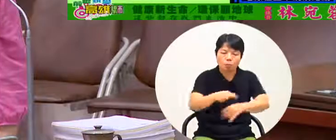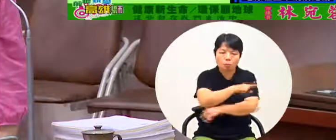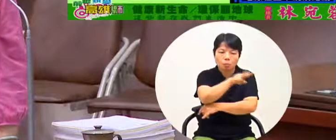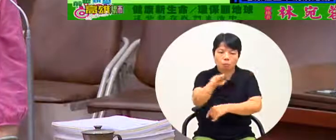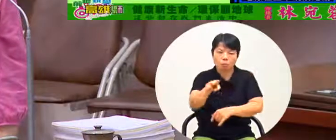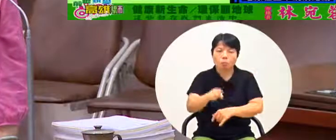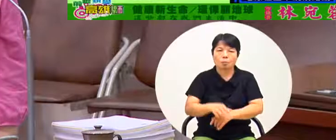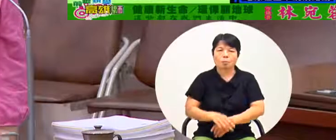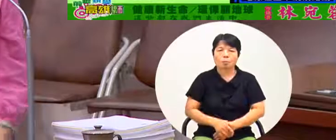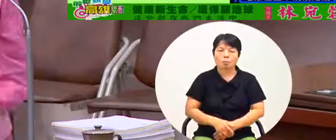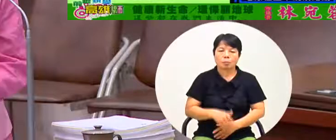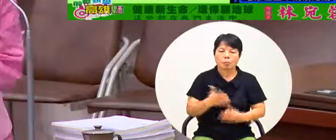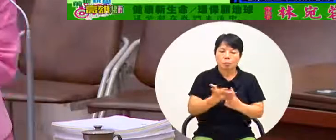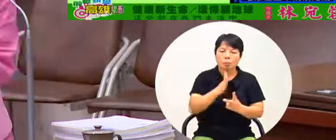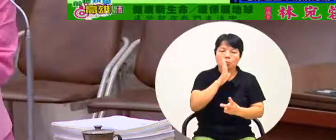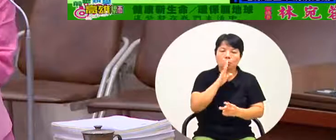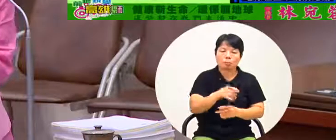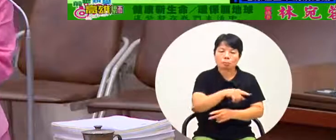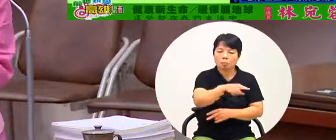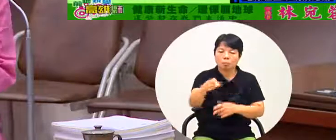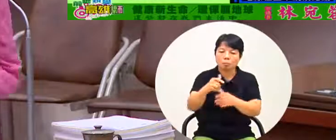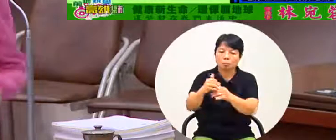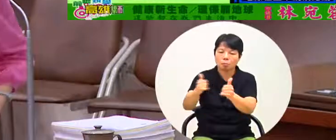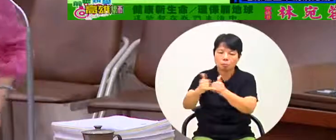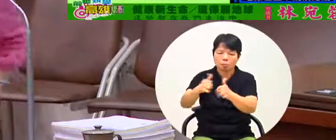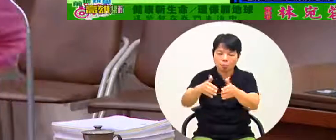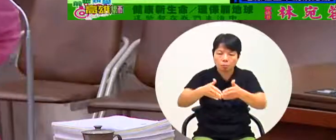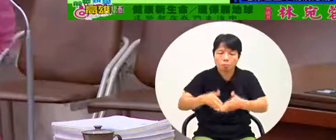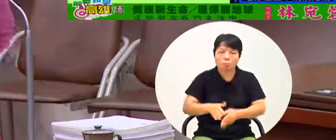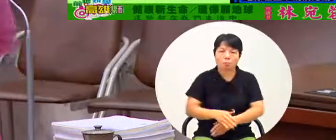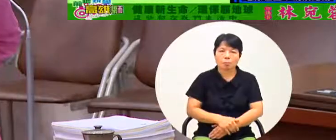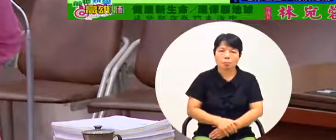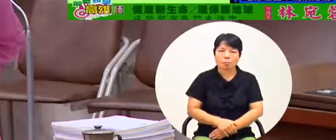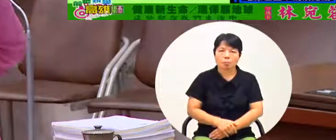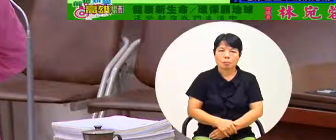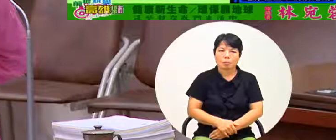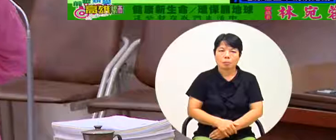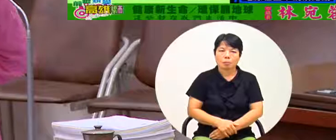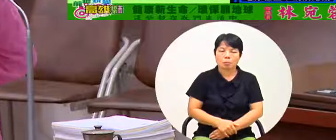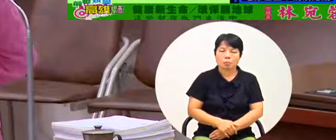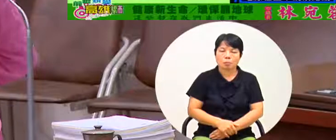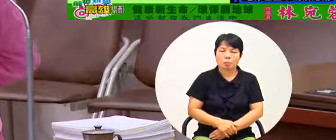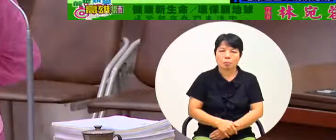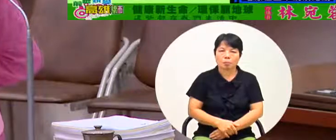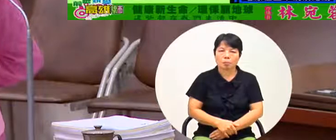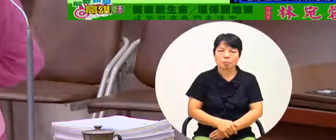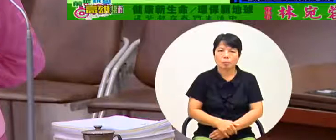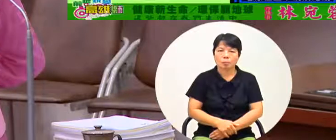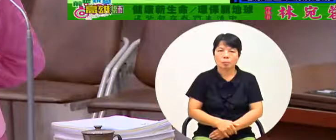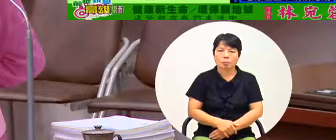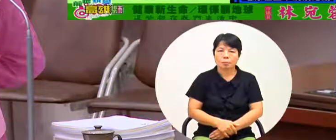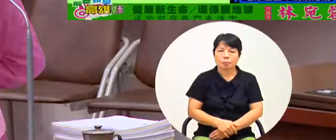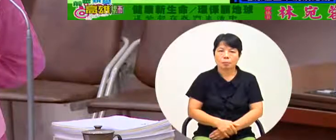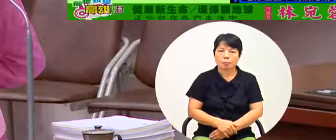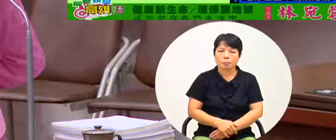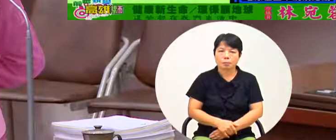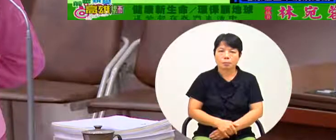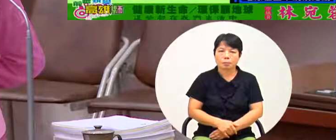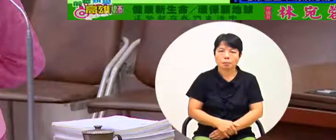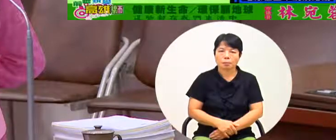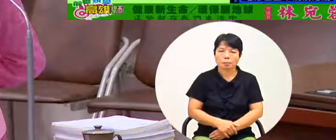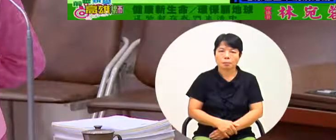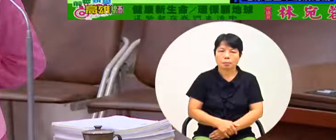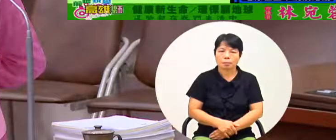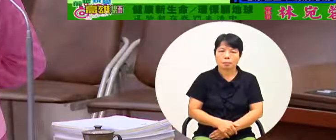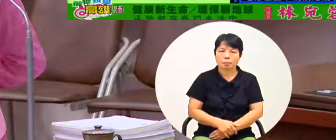需求，可能是有一天用到就是可能有碍到我们市民朋友的出入